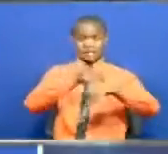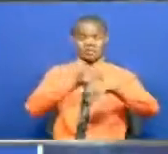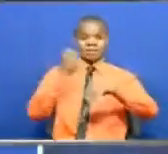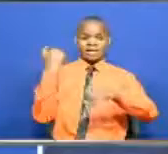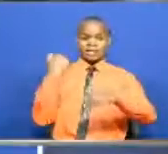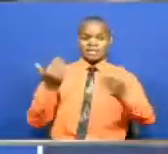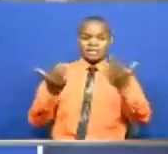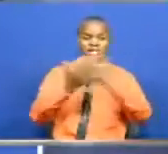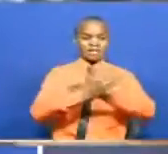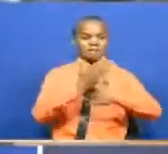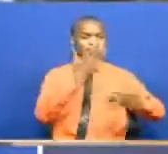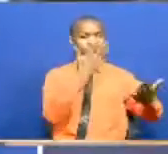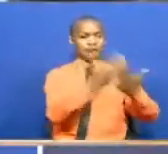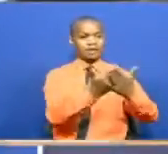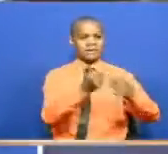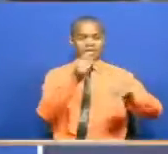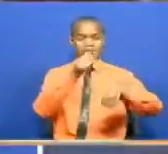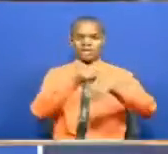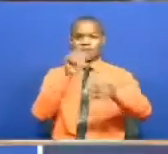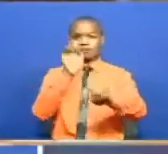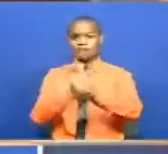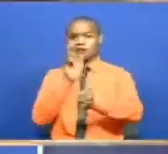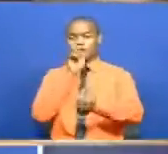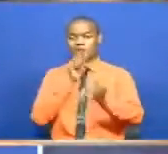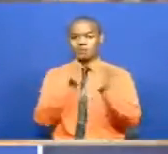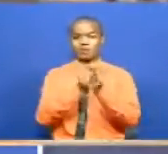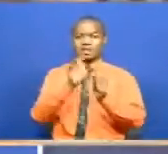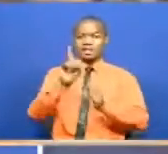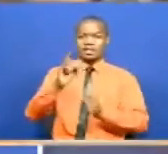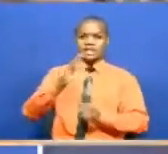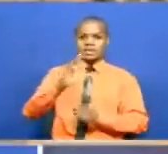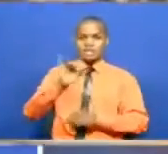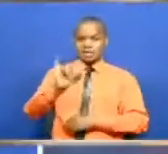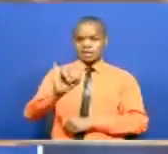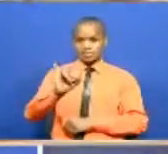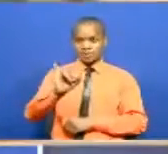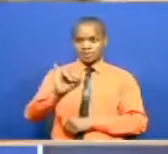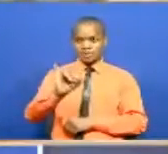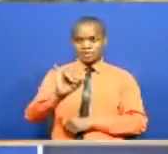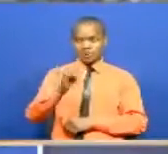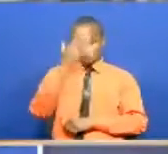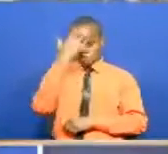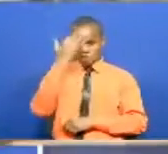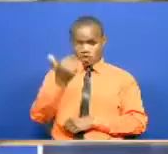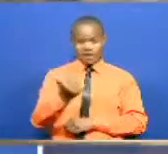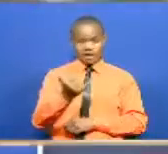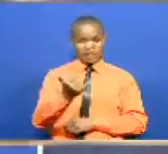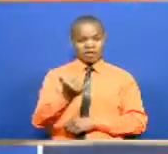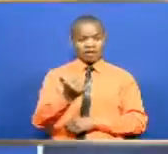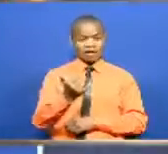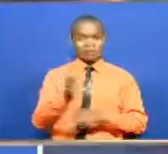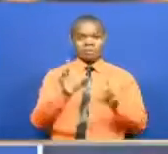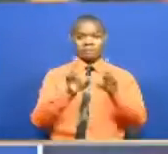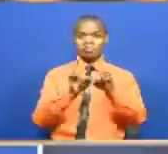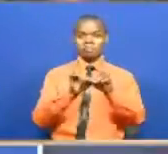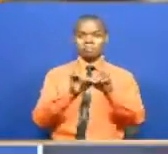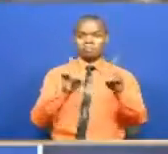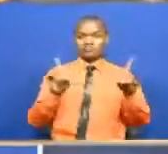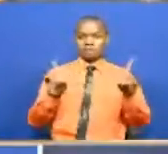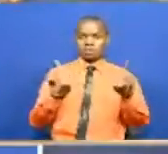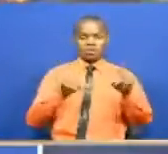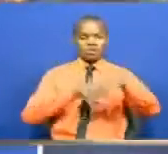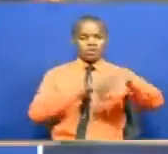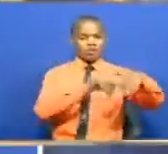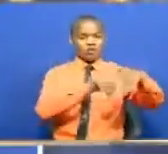kufuatia kukamatwa kwake na maafisa wa idara ya upelelezi wa jinai kwa madai ya kukiuka kanuni za kudhibiti ugonjwa wa